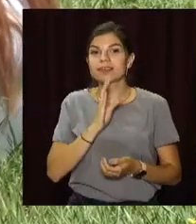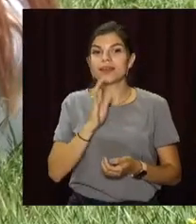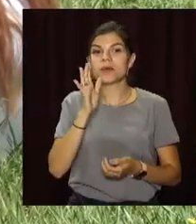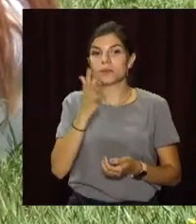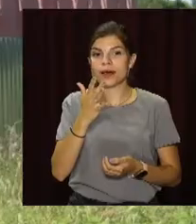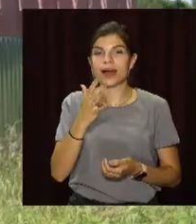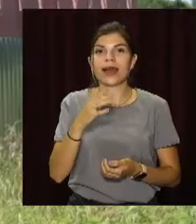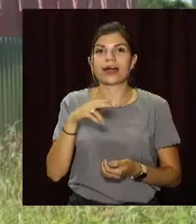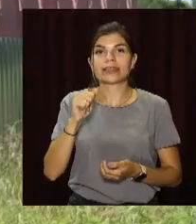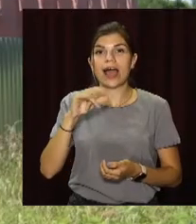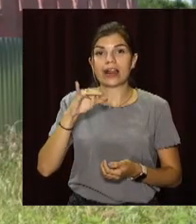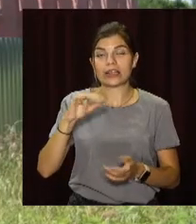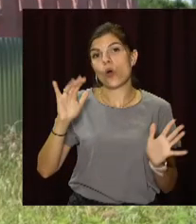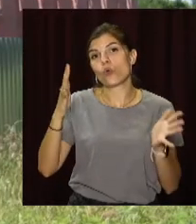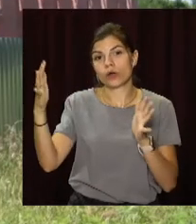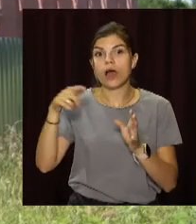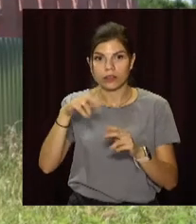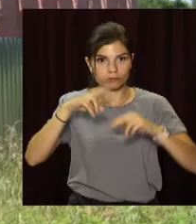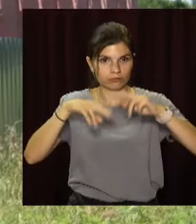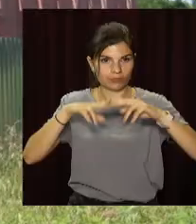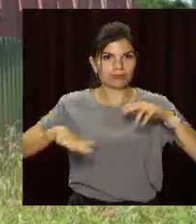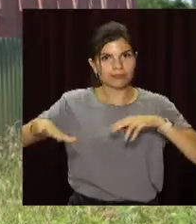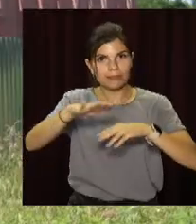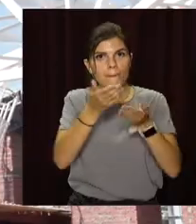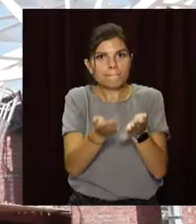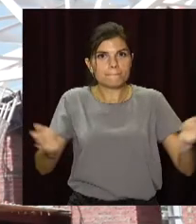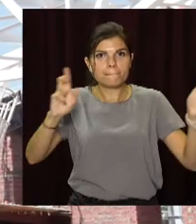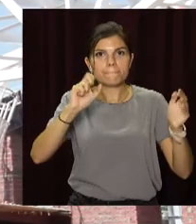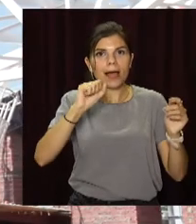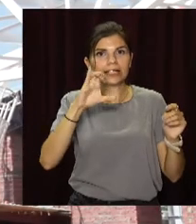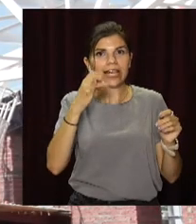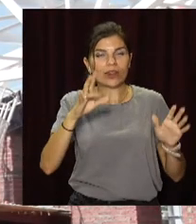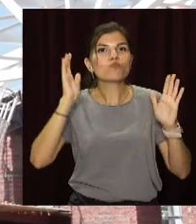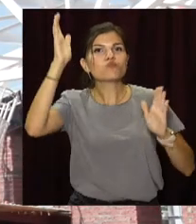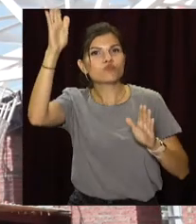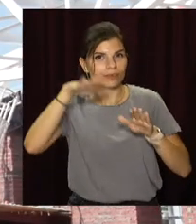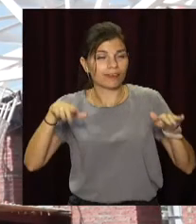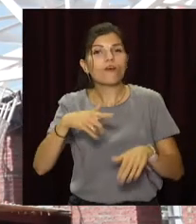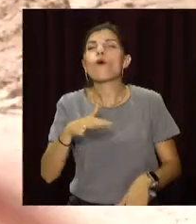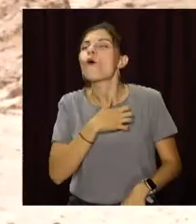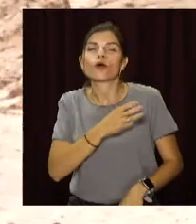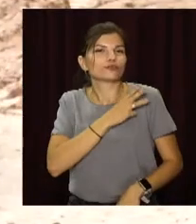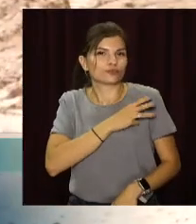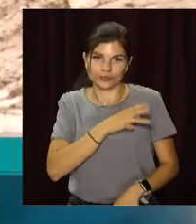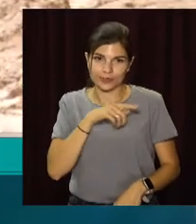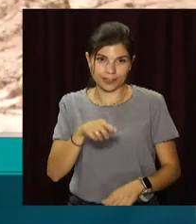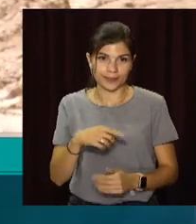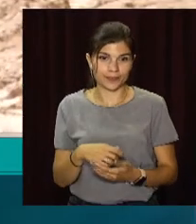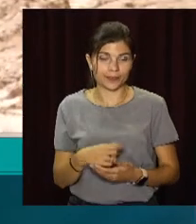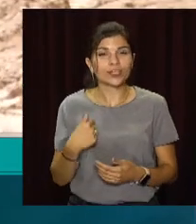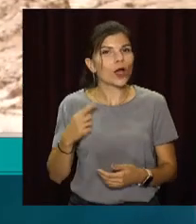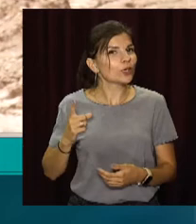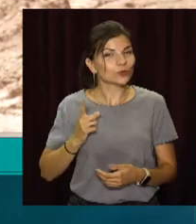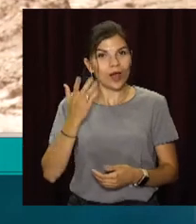парку Нікополя. Тут будують сучасний басейн. Каже, спостерігає, як його зводять. Уже куртить там поплавати. Я жду, коли